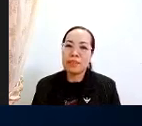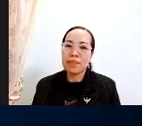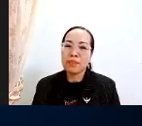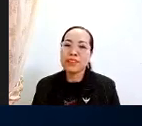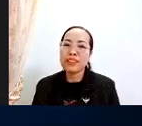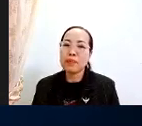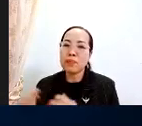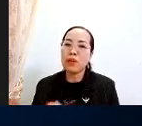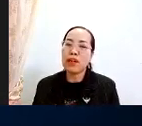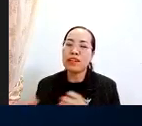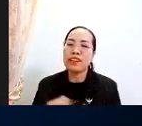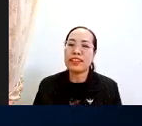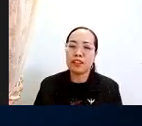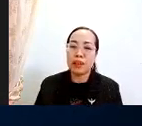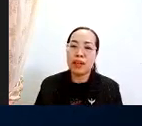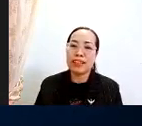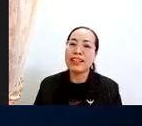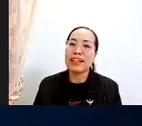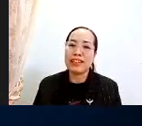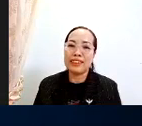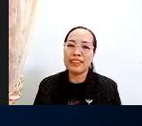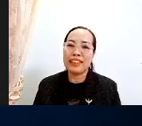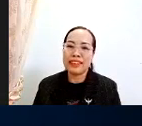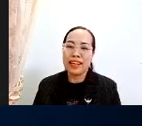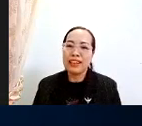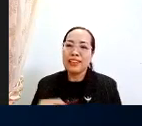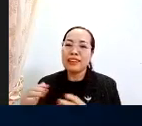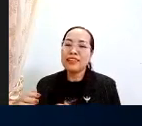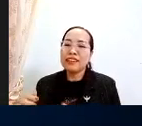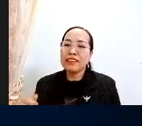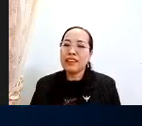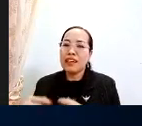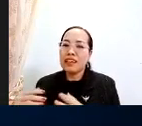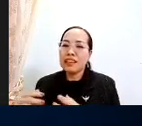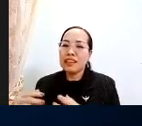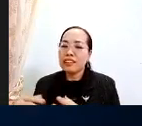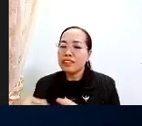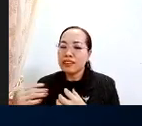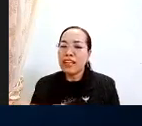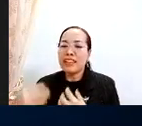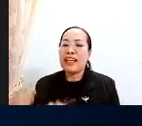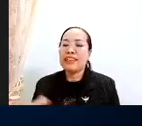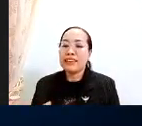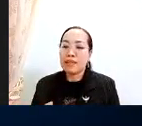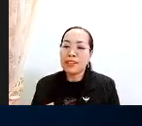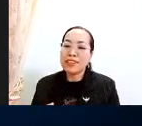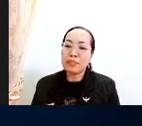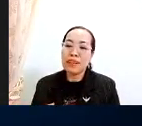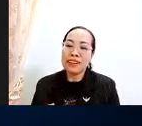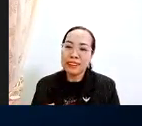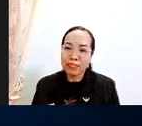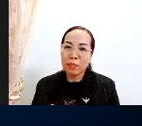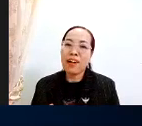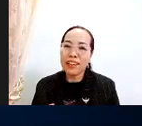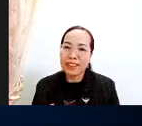chà bà sân thì bị môn máu cứ nhìn cho mặt bàn đăng lại nâng để chà cứ tay ta đa ta tam cái đây sập